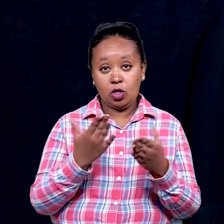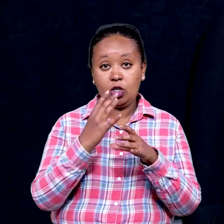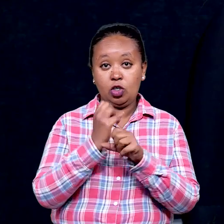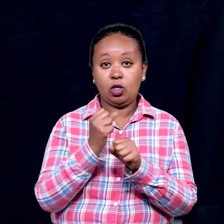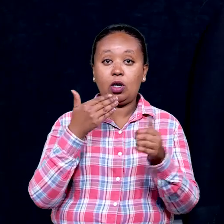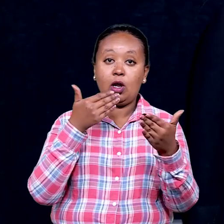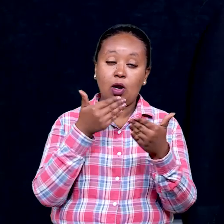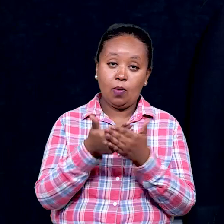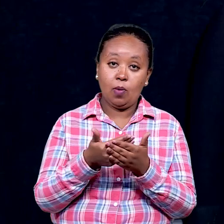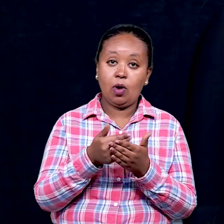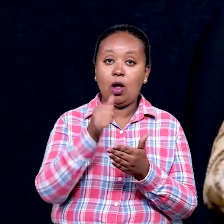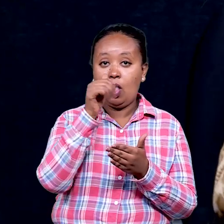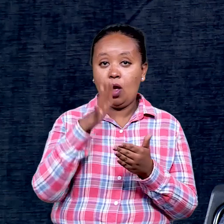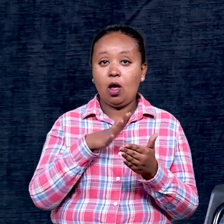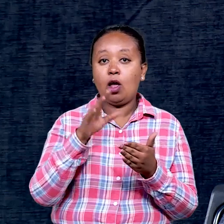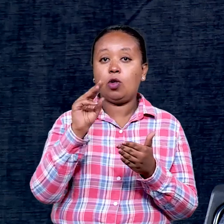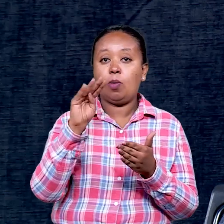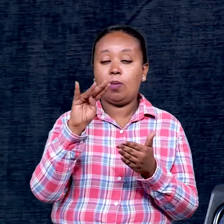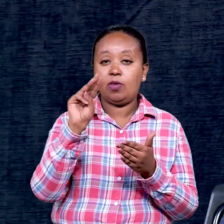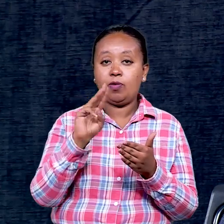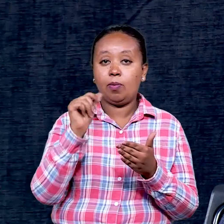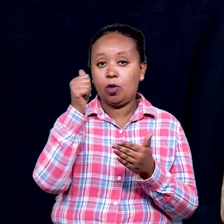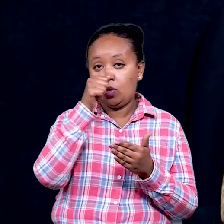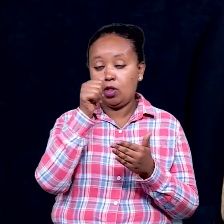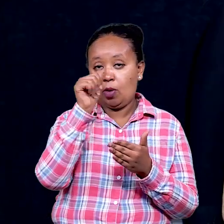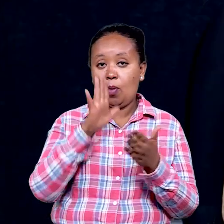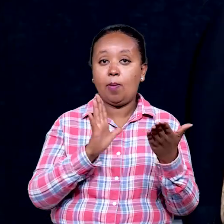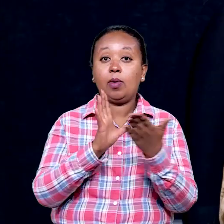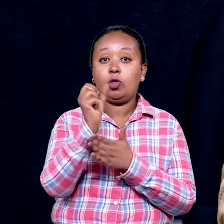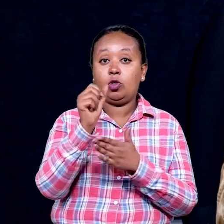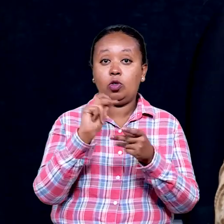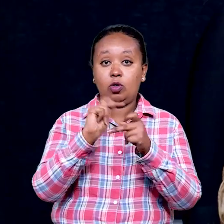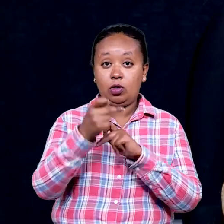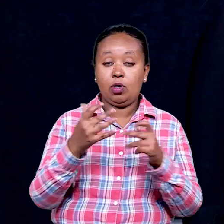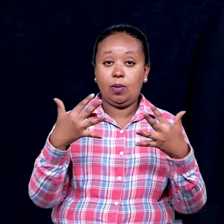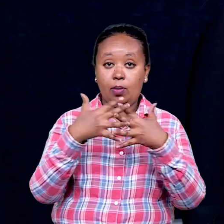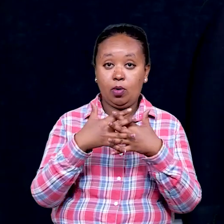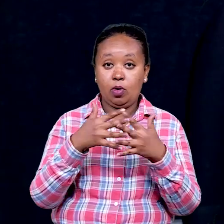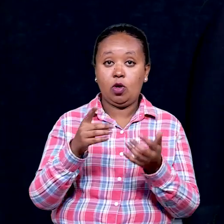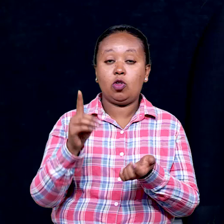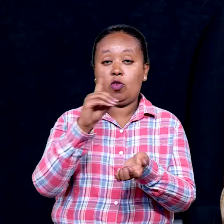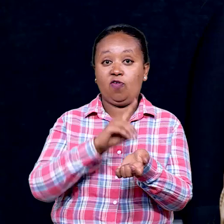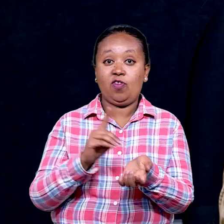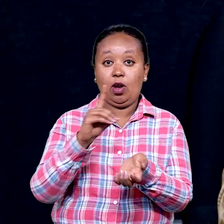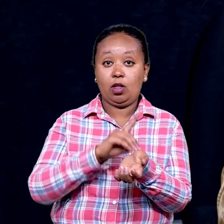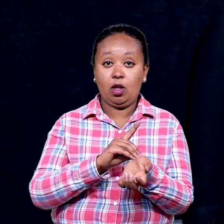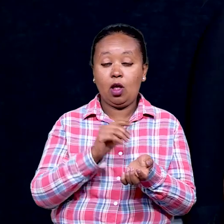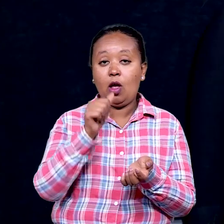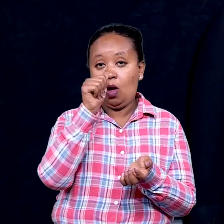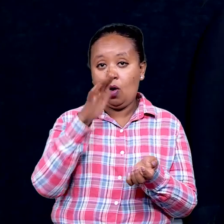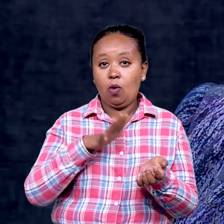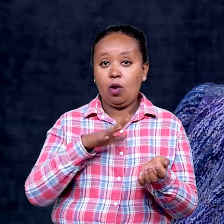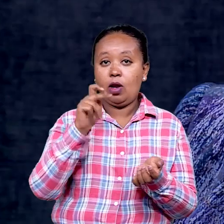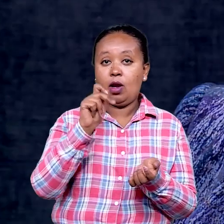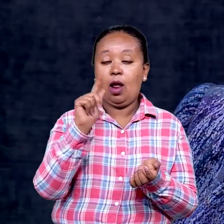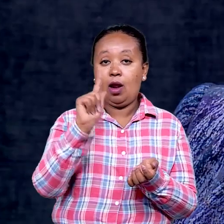እንግዶች ይጀላችሁ ቀርብ ያለው አቶ መስዑድ ገበየው በኢትዮጵያ ሰብአዊ መብቶች ድርጅቶች ህብረት ኤክስኪዩቲቭ ዳይሬክተር፣